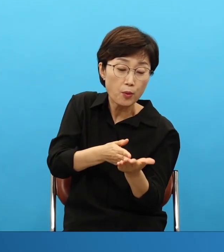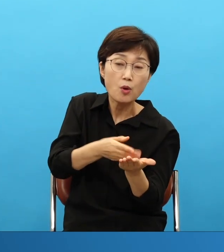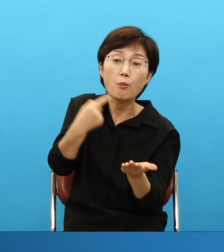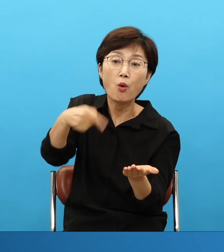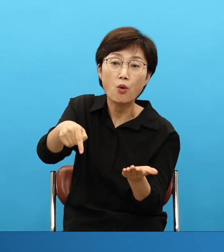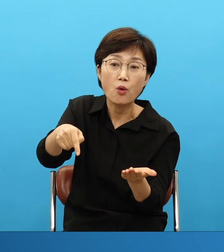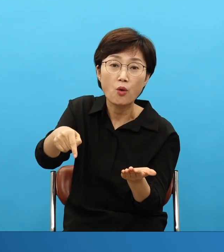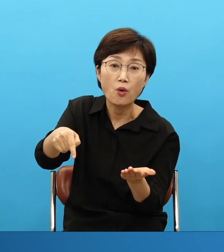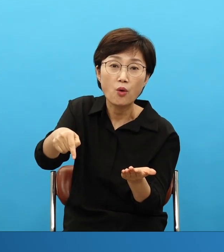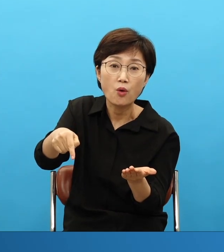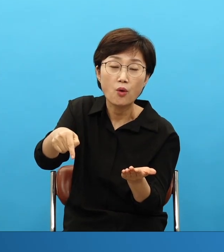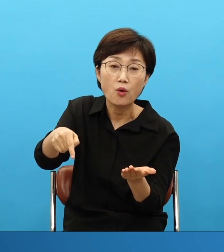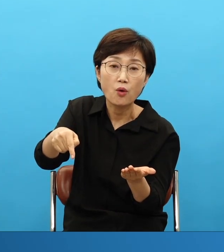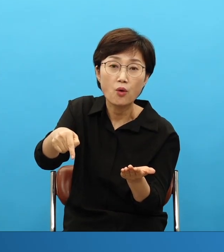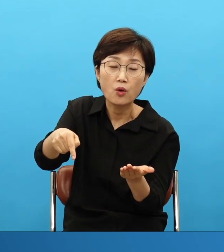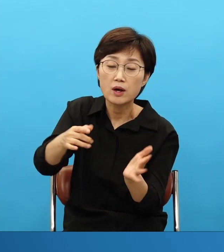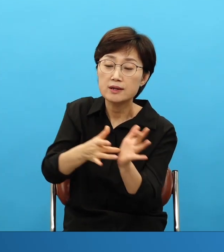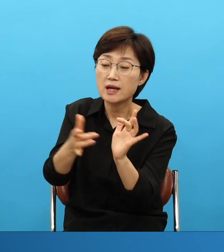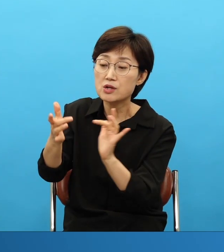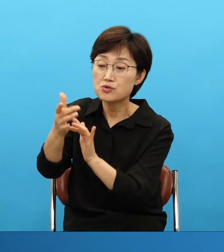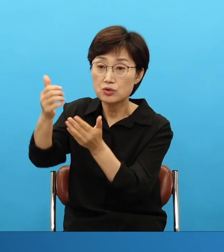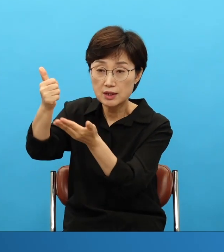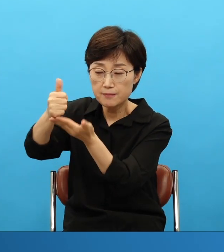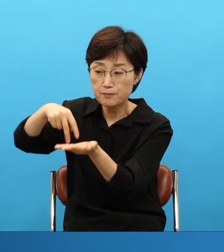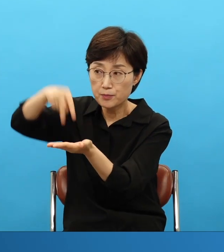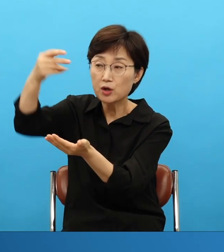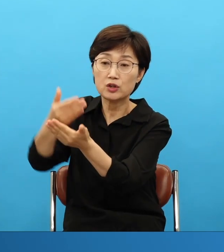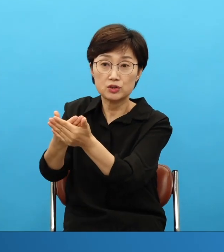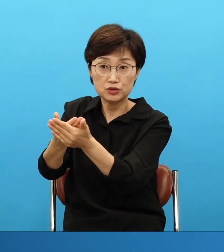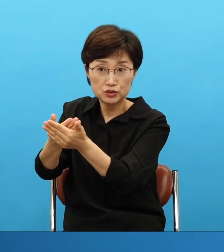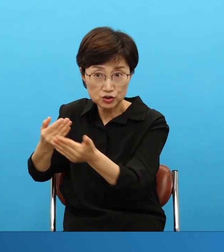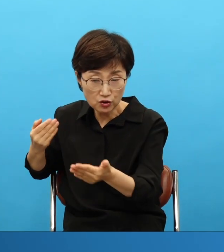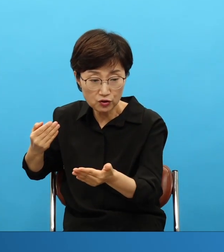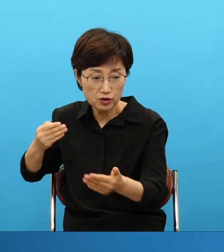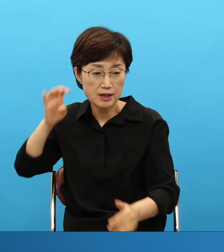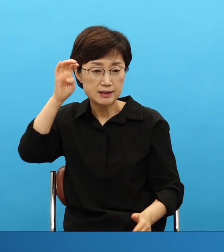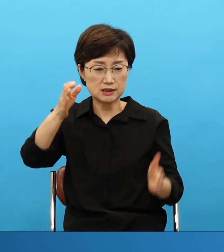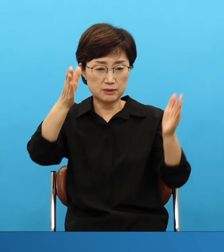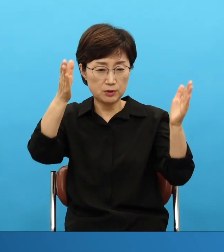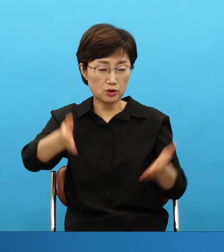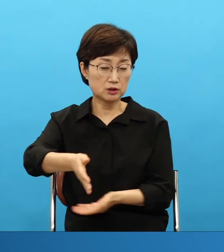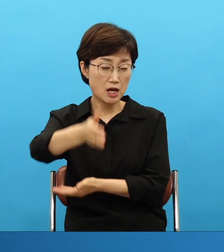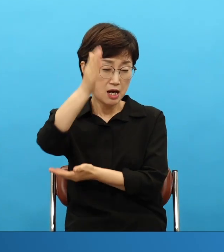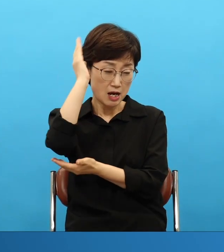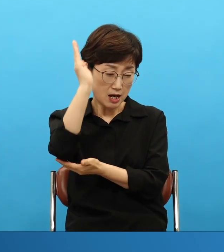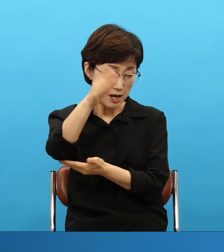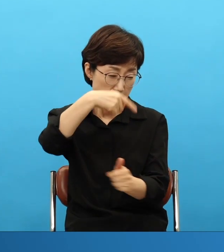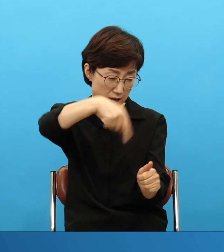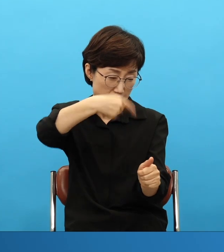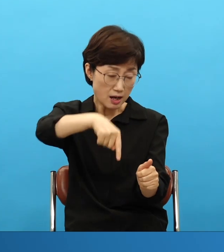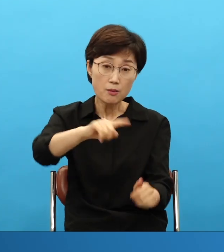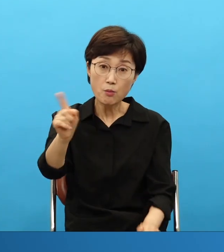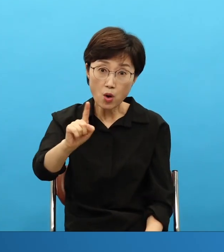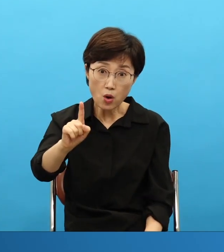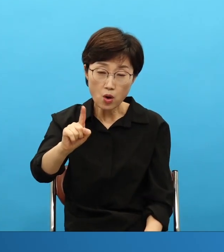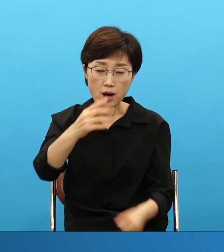있잖아요 40일 동안 하나님 나라의 일을 설명했다고 돼